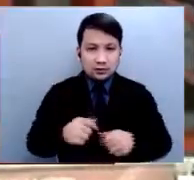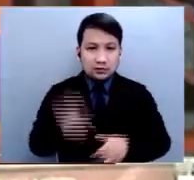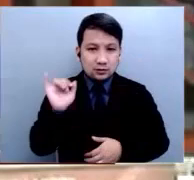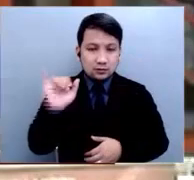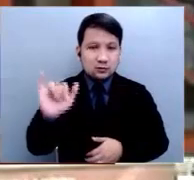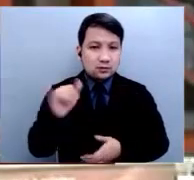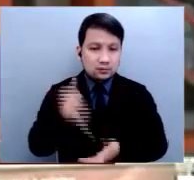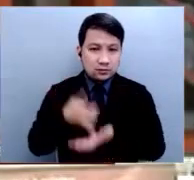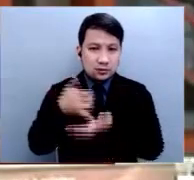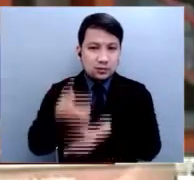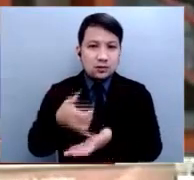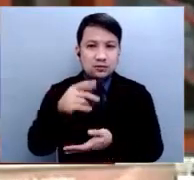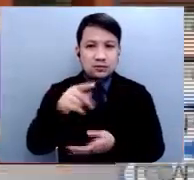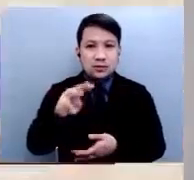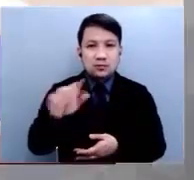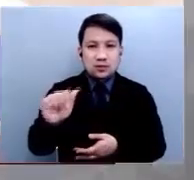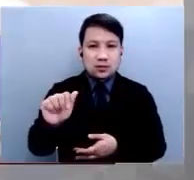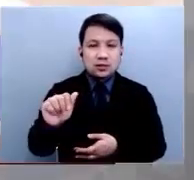ng PMA.